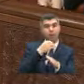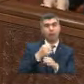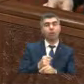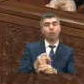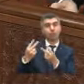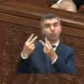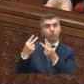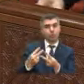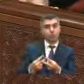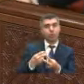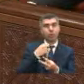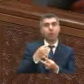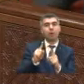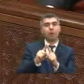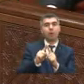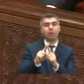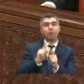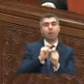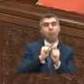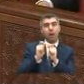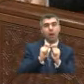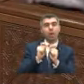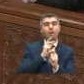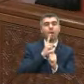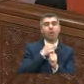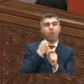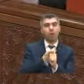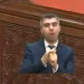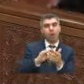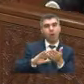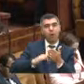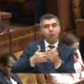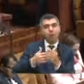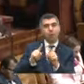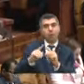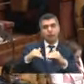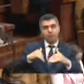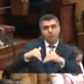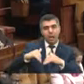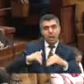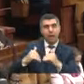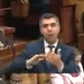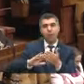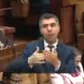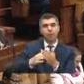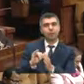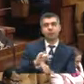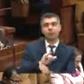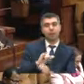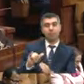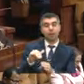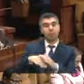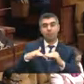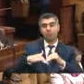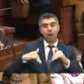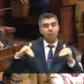حضوركم، لأن لا يمكن الحكومة أن تناقش فقط لدى الرأي العام في الشوارع وفي الأزقة وفي المنتديات وفي البرلمان، لأنه هو